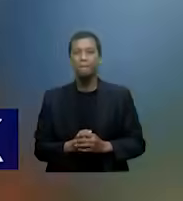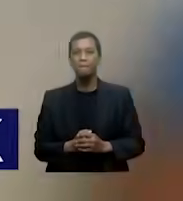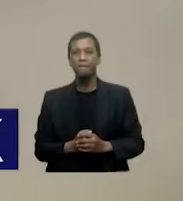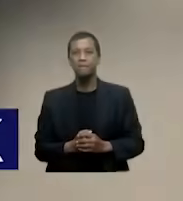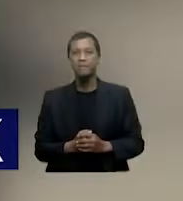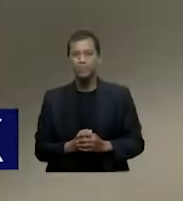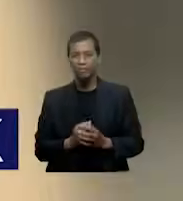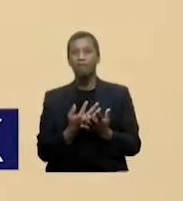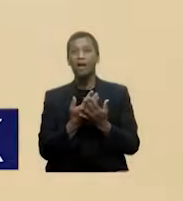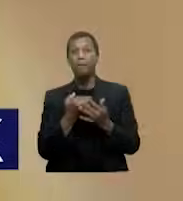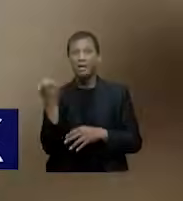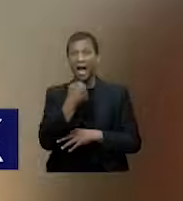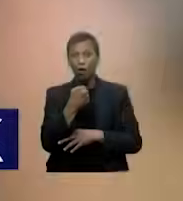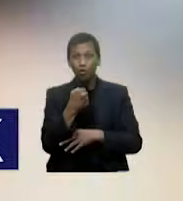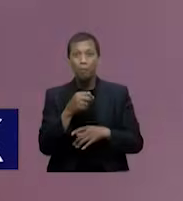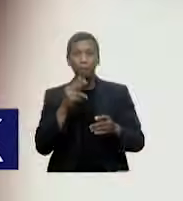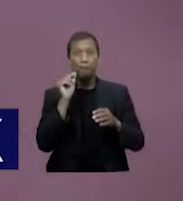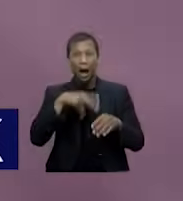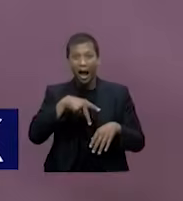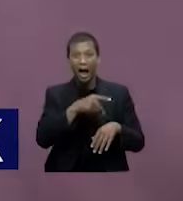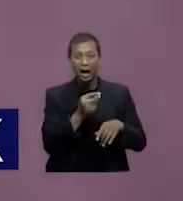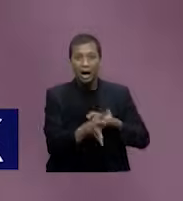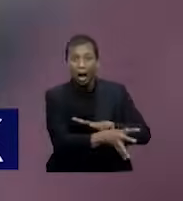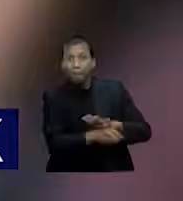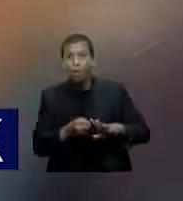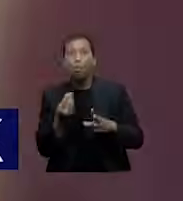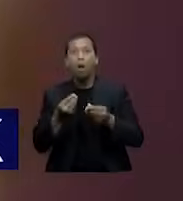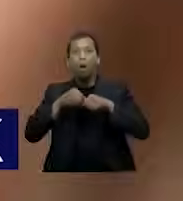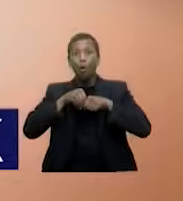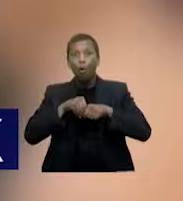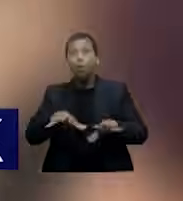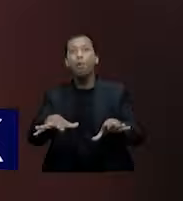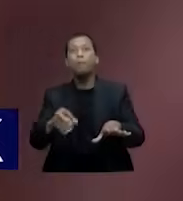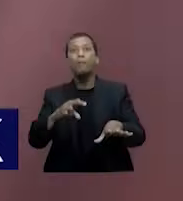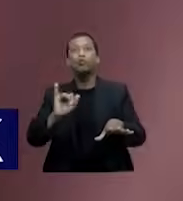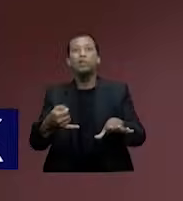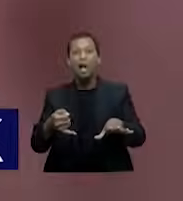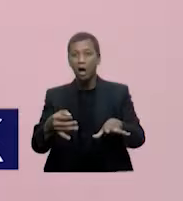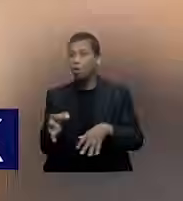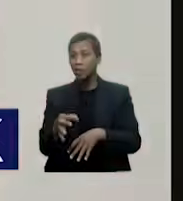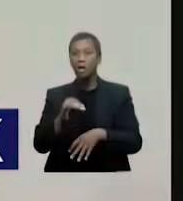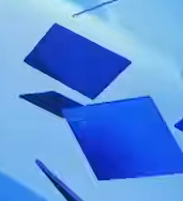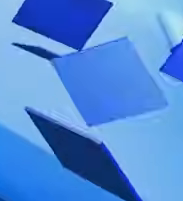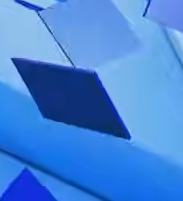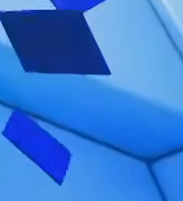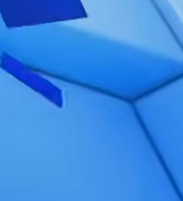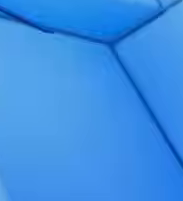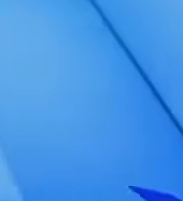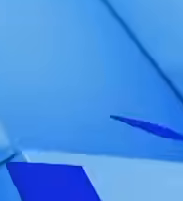Dikejar warga, perampok nasabah bank menyebar uang hasil rampokan ratusan juta di jalan Kota Jambi.